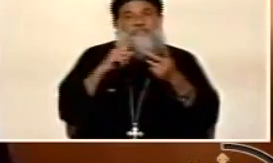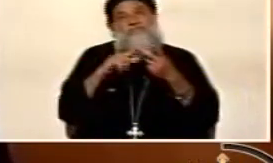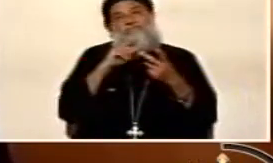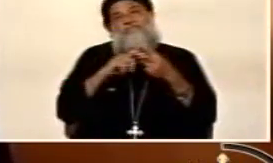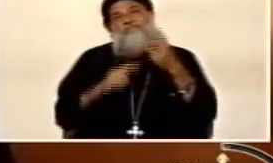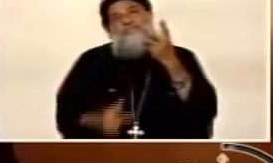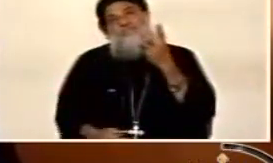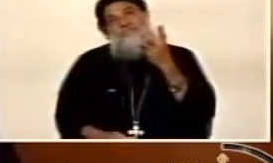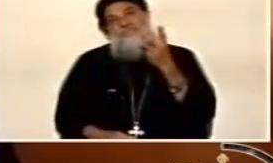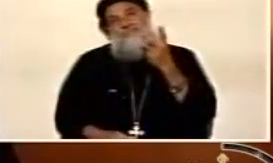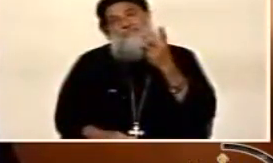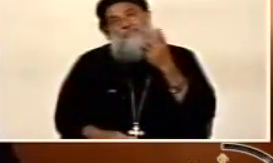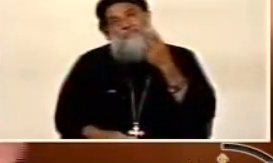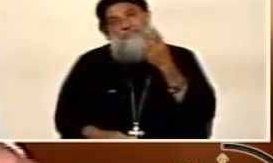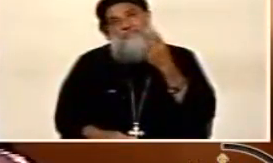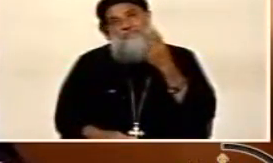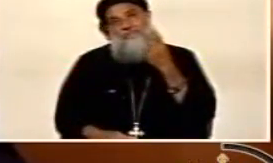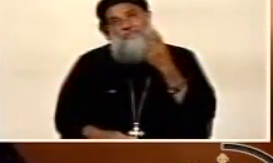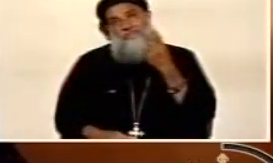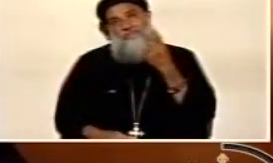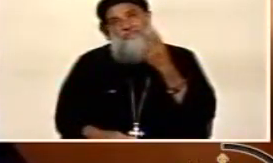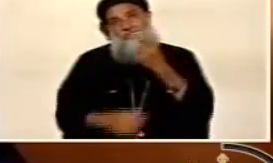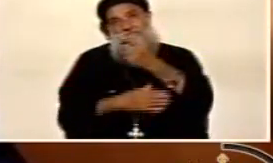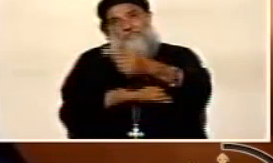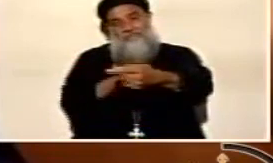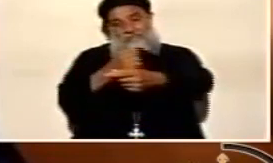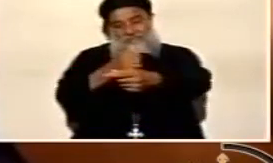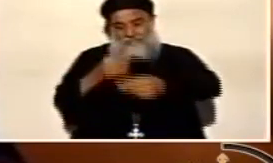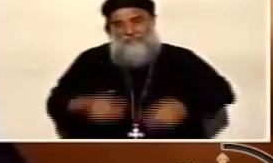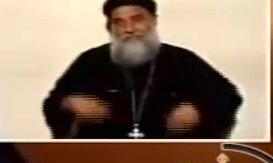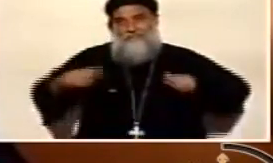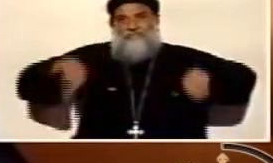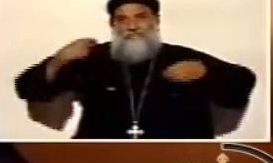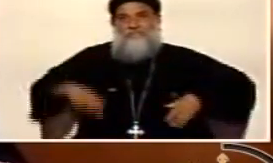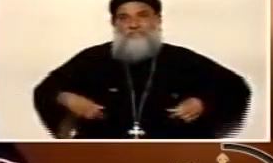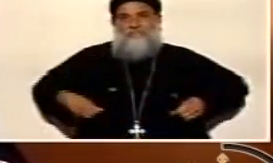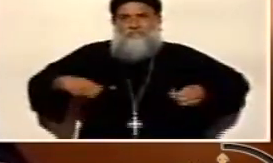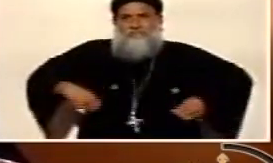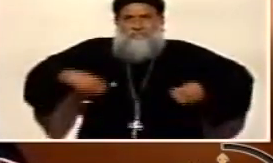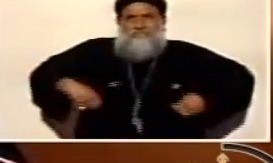حاجتين. الحاجة الأولانية ينفضوا حتى الغبار الذي علق